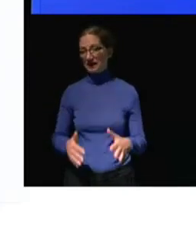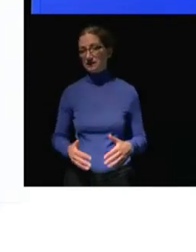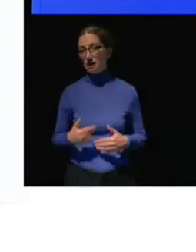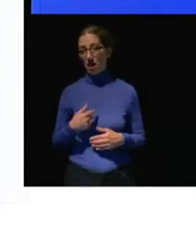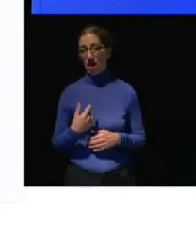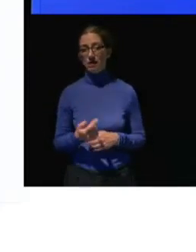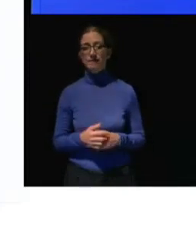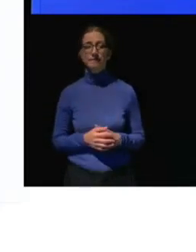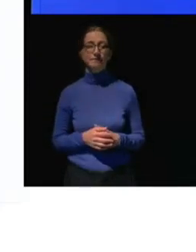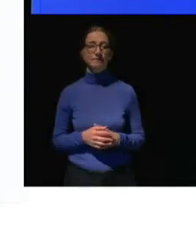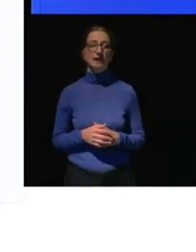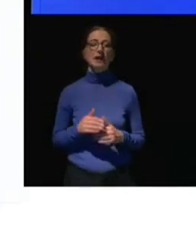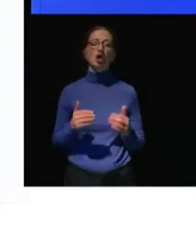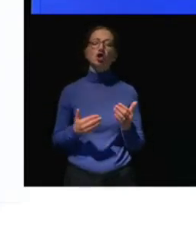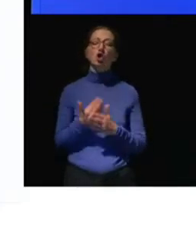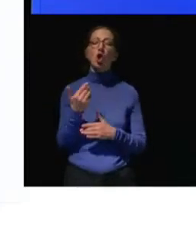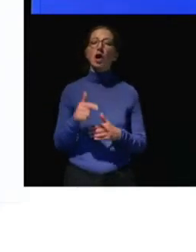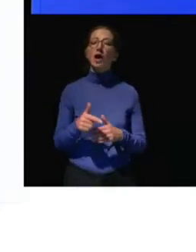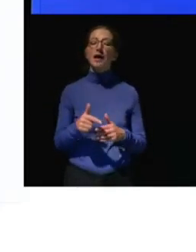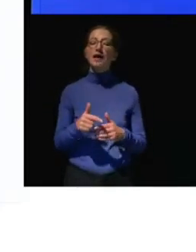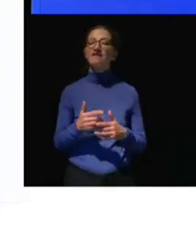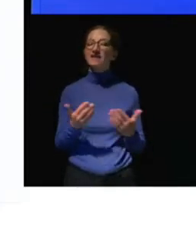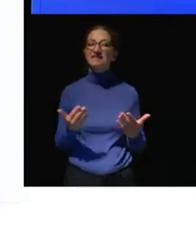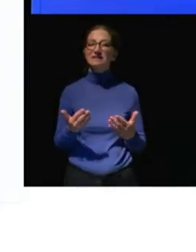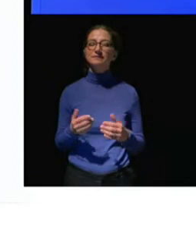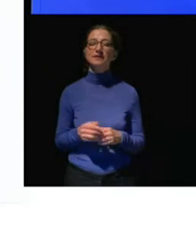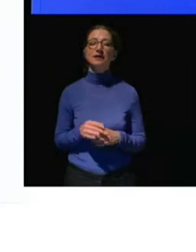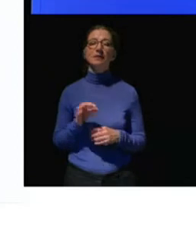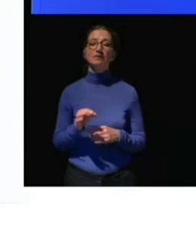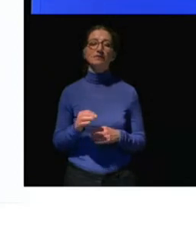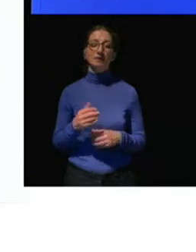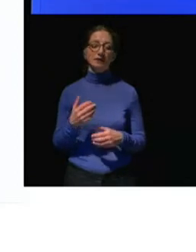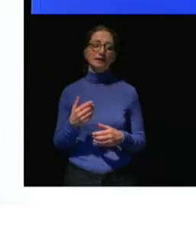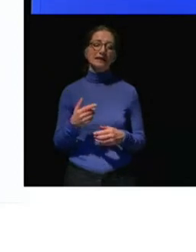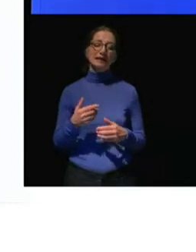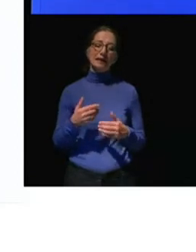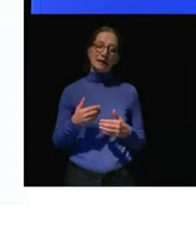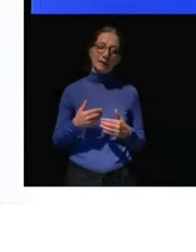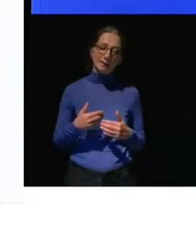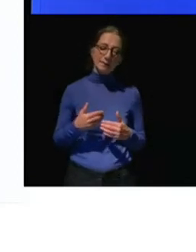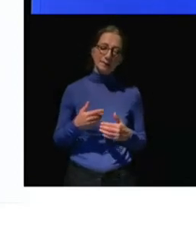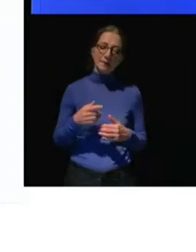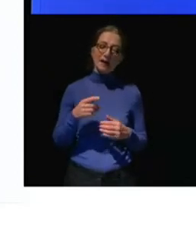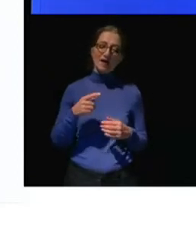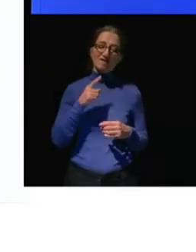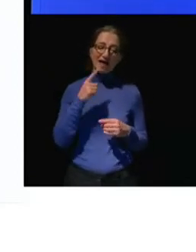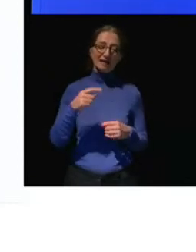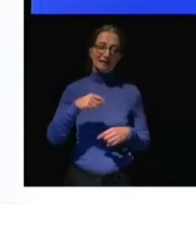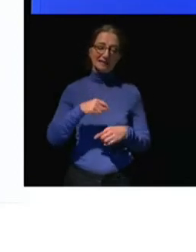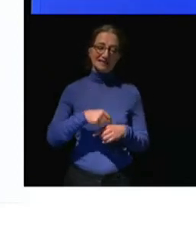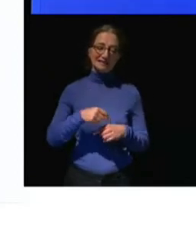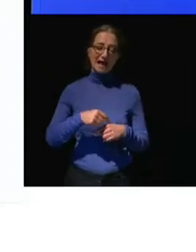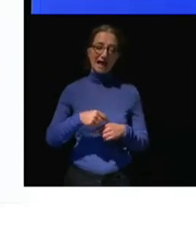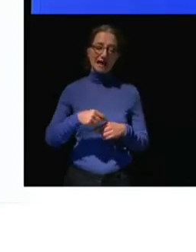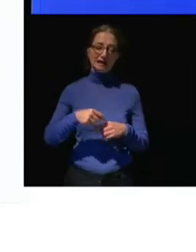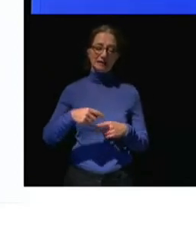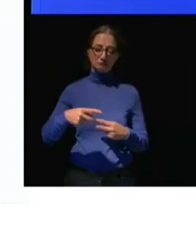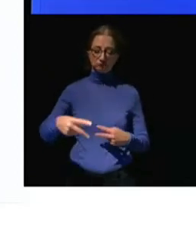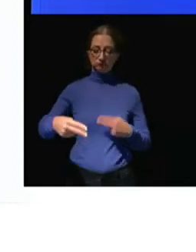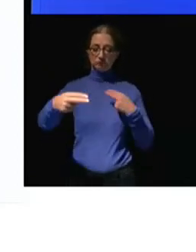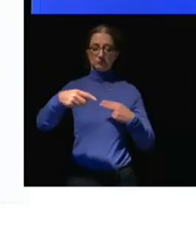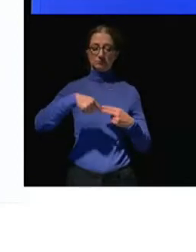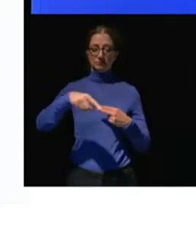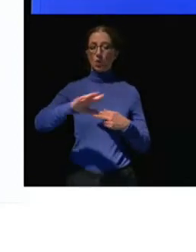darauf ab, die Situation in Zeiten vorübergehender Erwerbslücken zu erleichtern, um die unregelmäßigen Einkommensströme